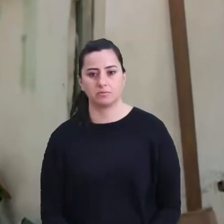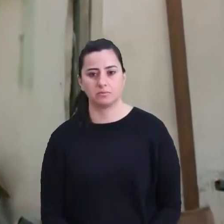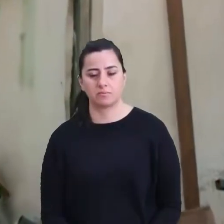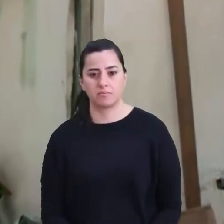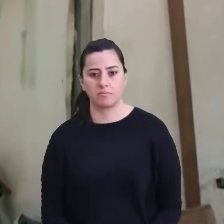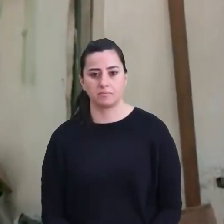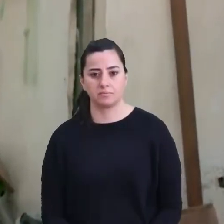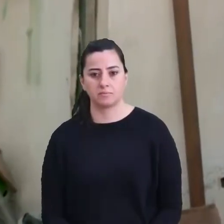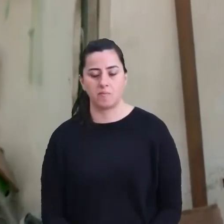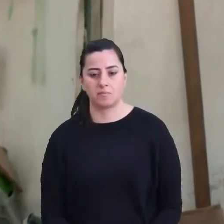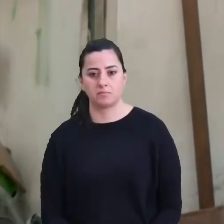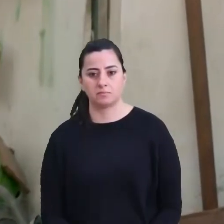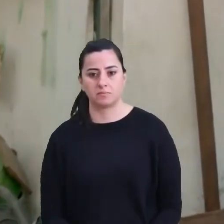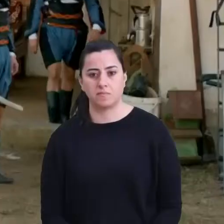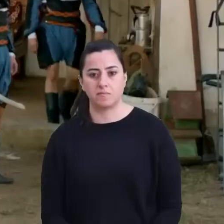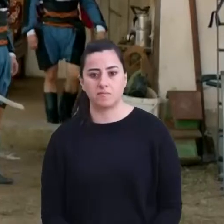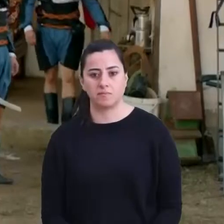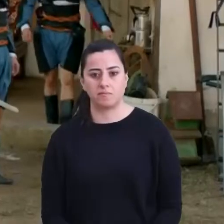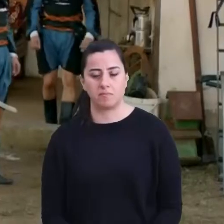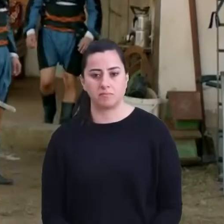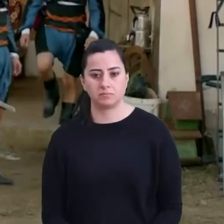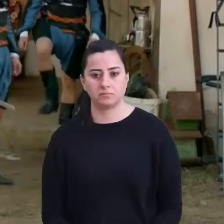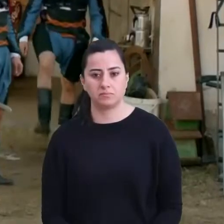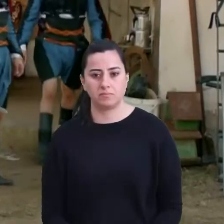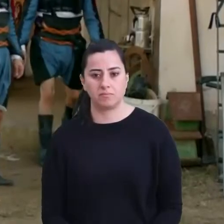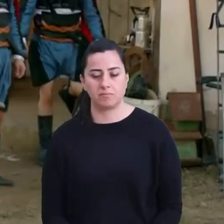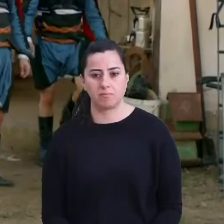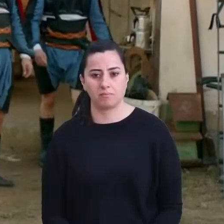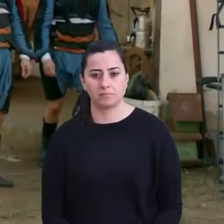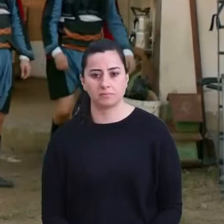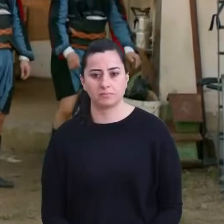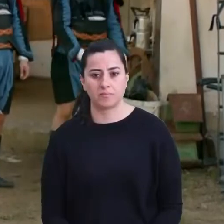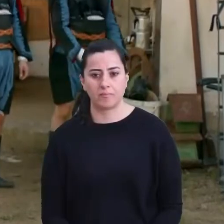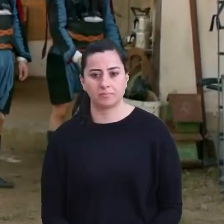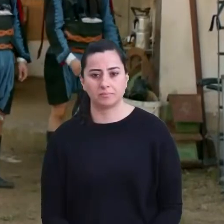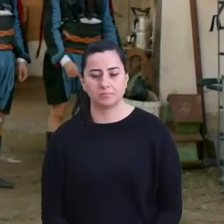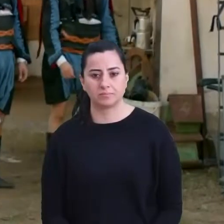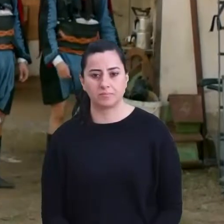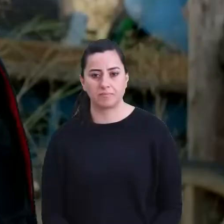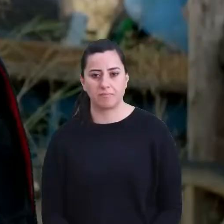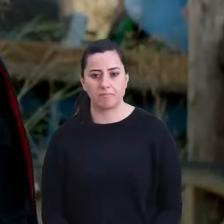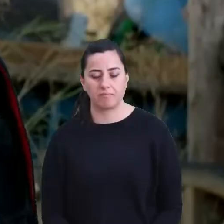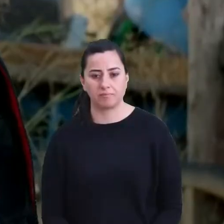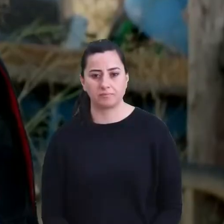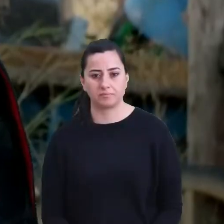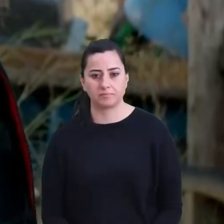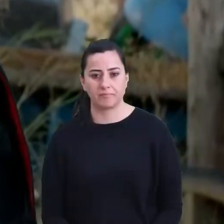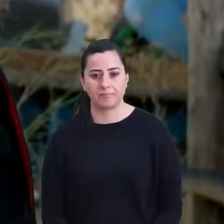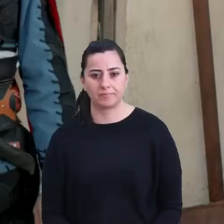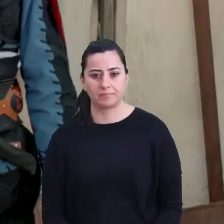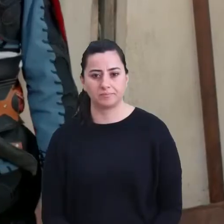konuşurken Süleyman içeriden geldi. Hat. İfadesiz, tepkisiz, sadece ses çıkartıyor.